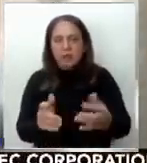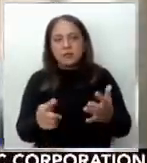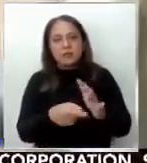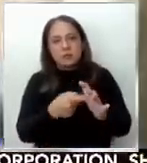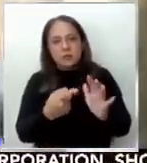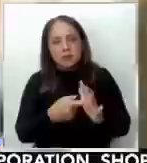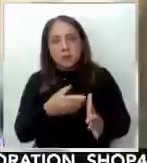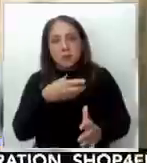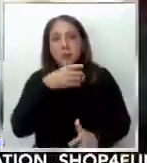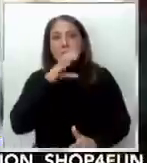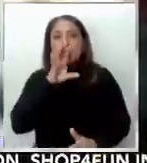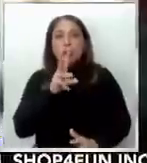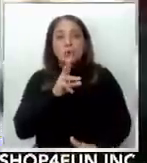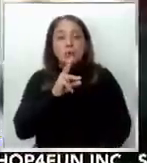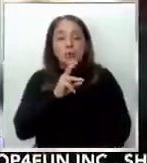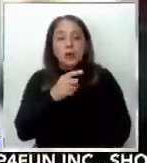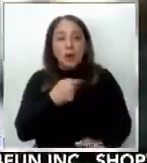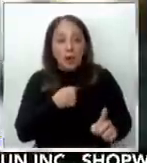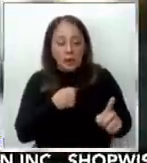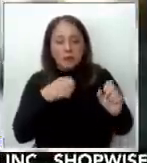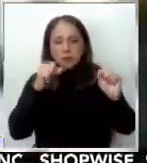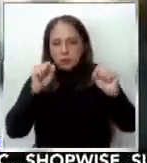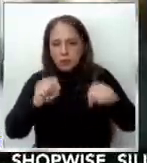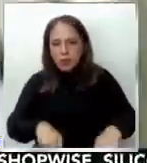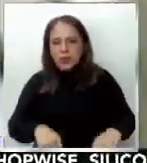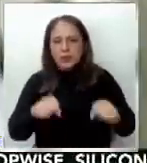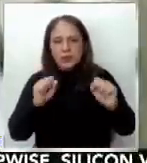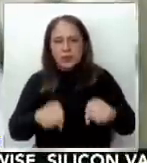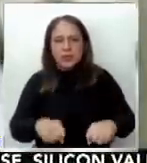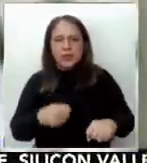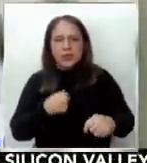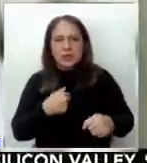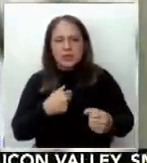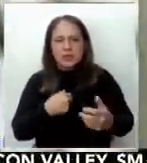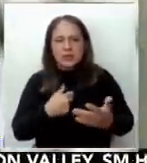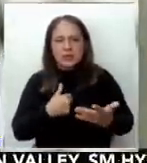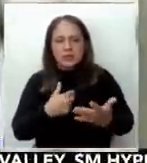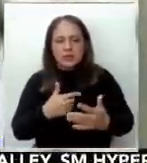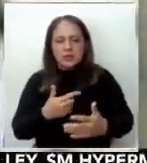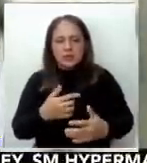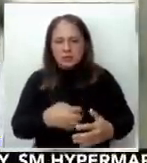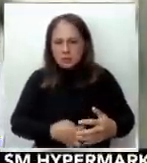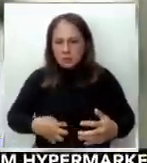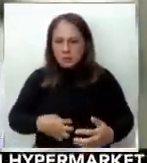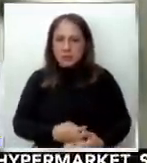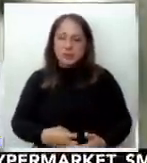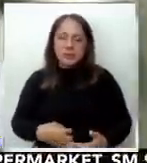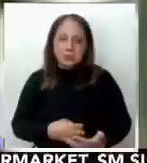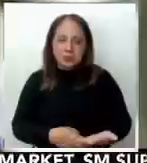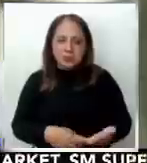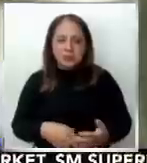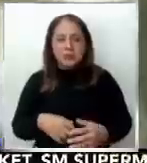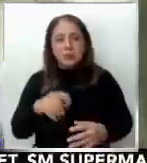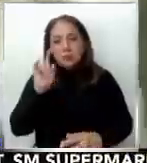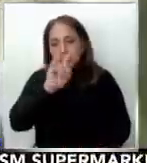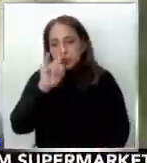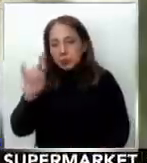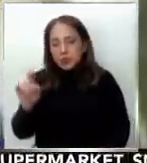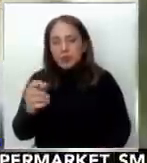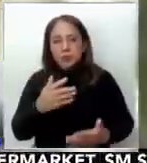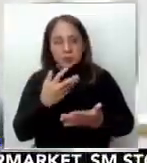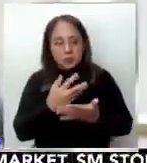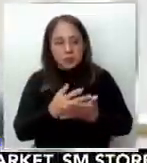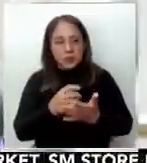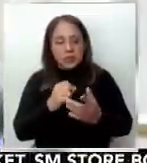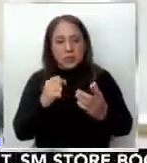ng tubig na galing doon, pwede kasi tayo magkaroon ng gastroenteritis. Pero no-promote po ng Bilawa, sir, is wellness. Nakapagpapagaling